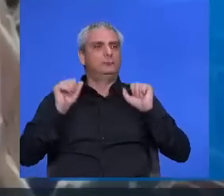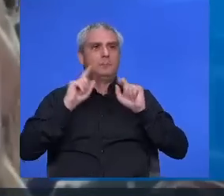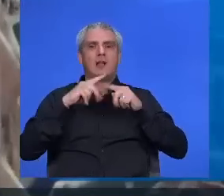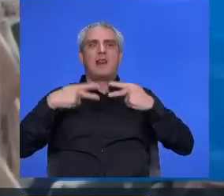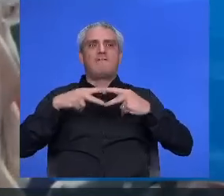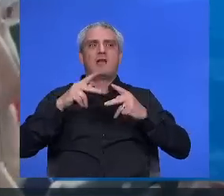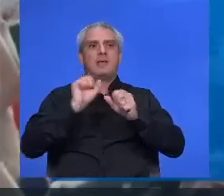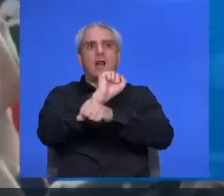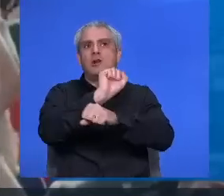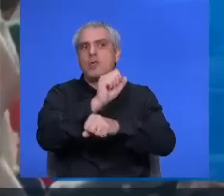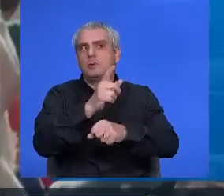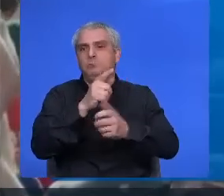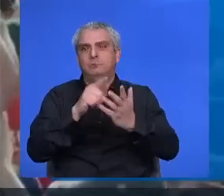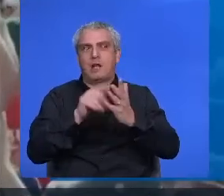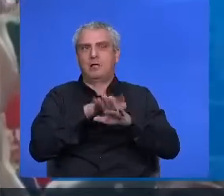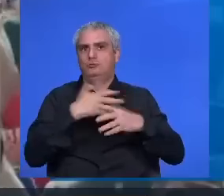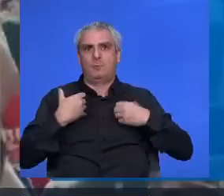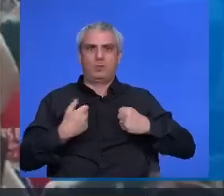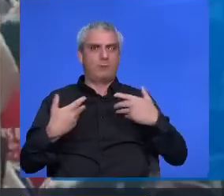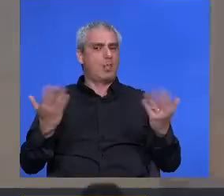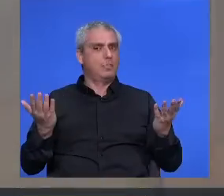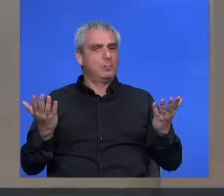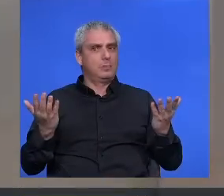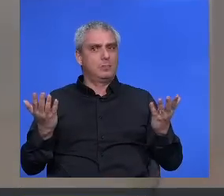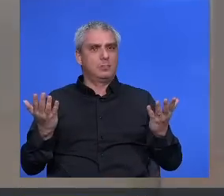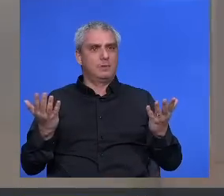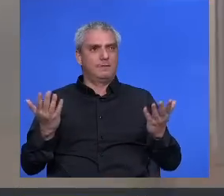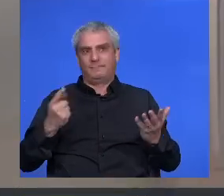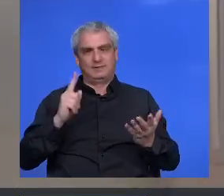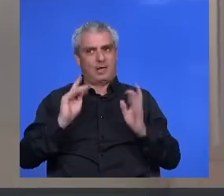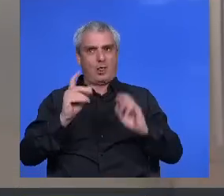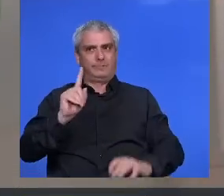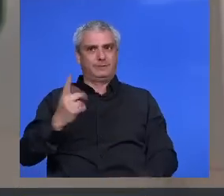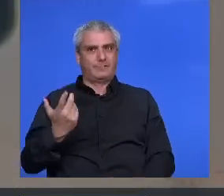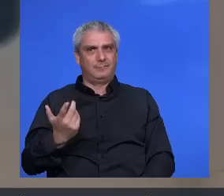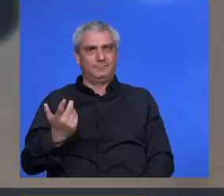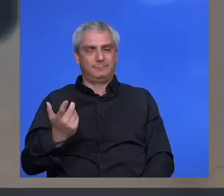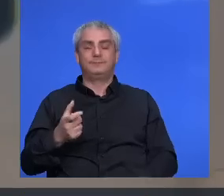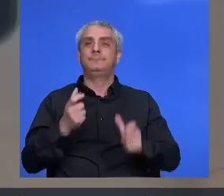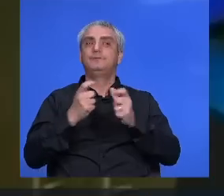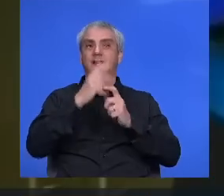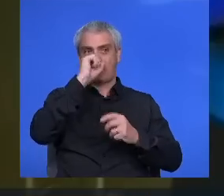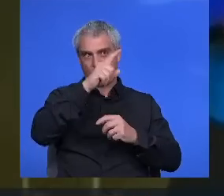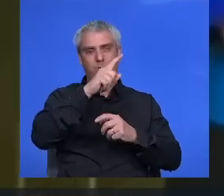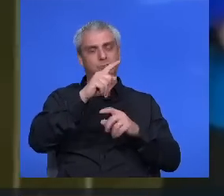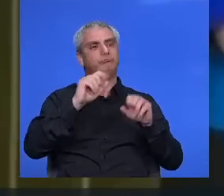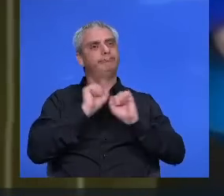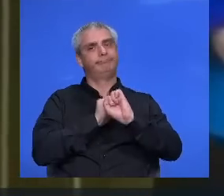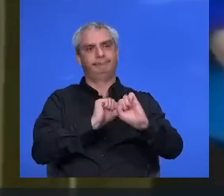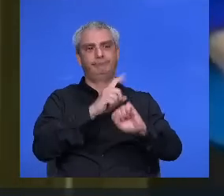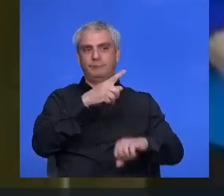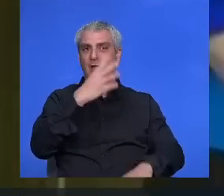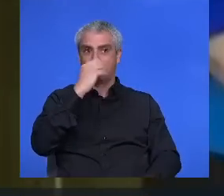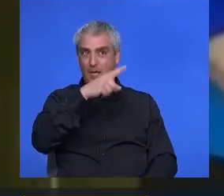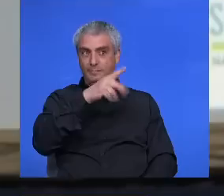know, coming forward and feeling safe. And that's not okay. במפלגה הרפובליקנית מיישרים שורות מאחורי טראמפ, גם אלה